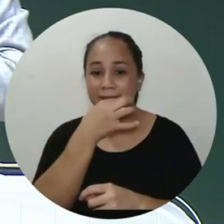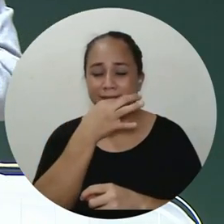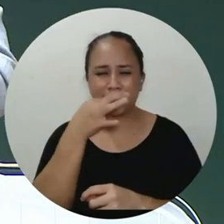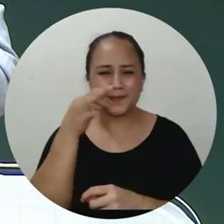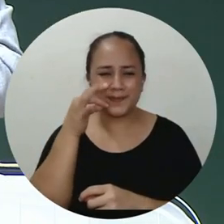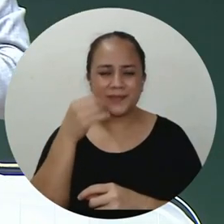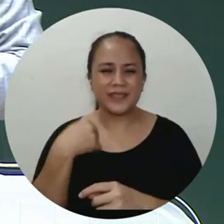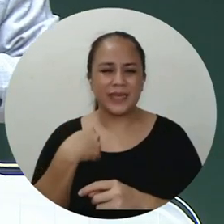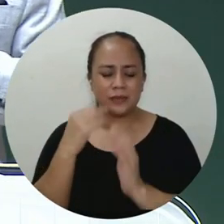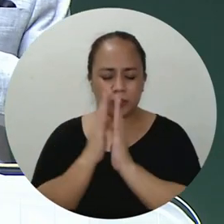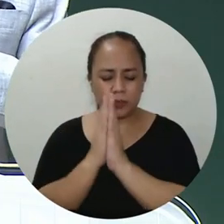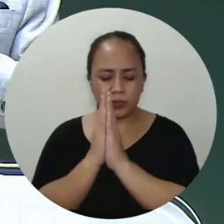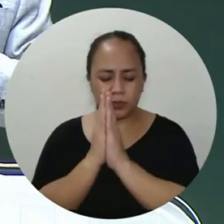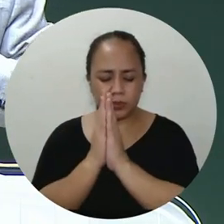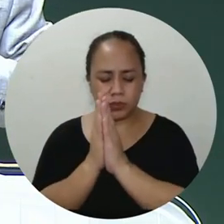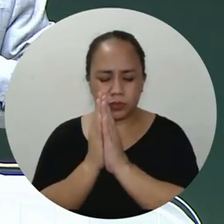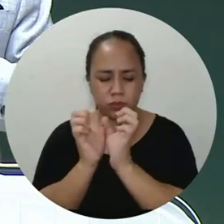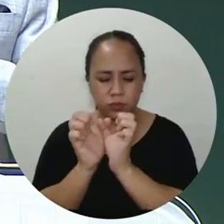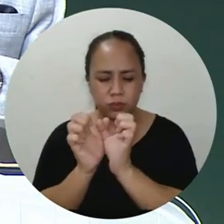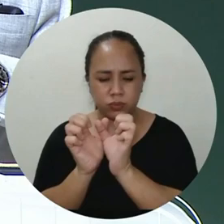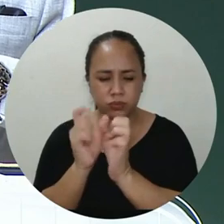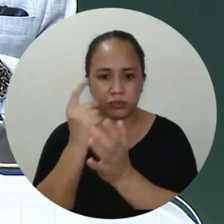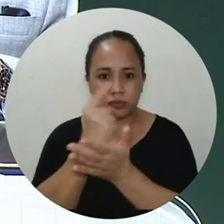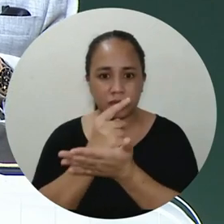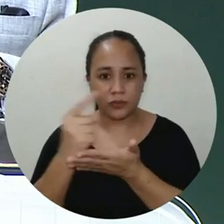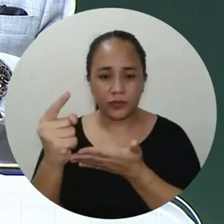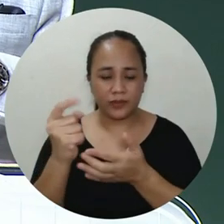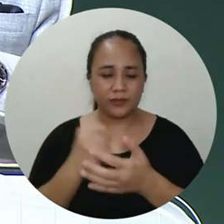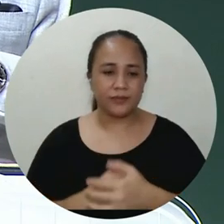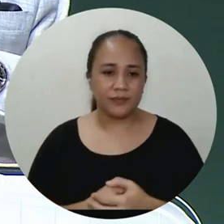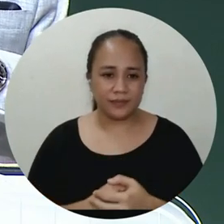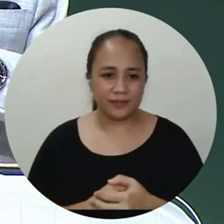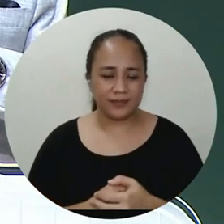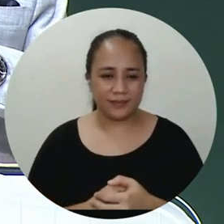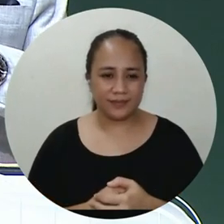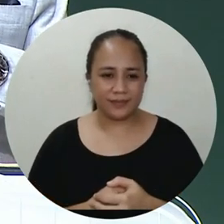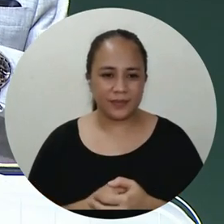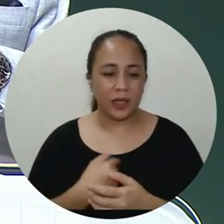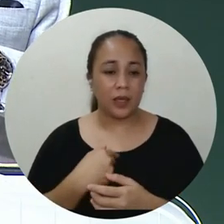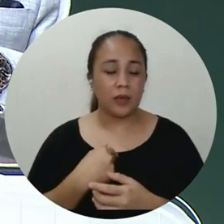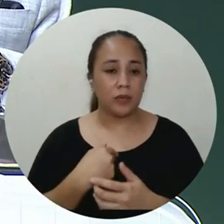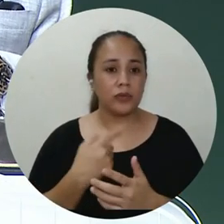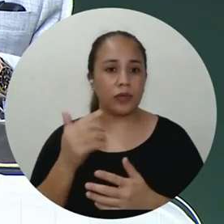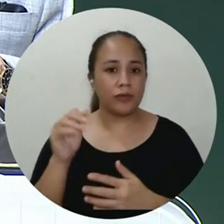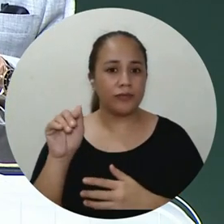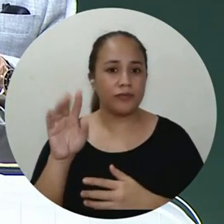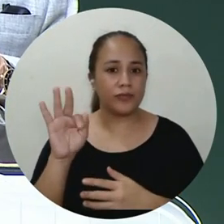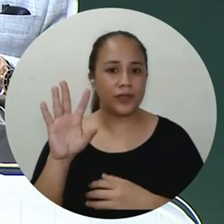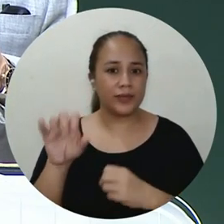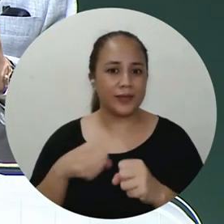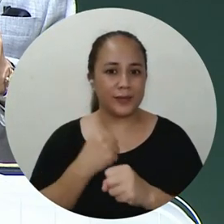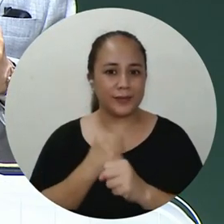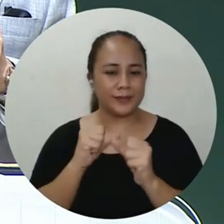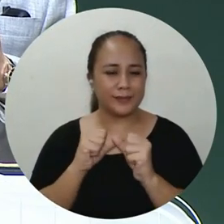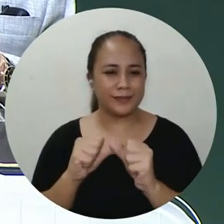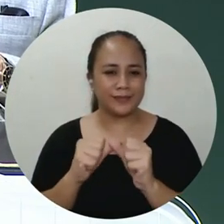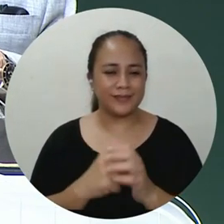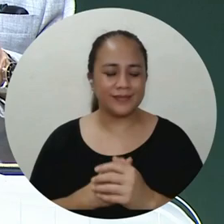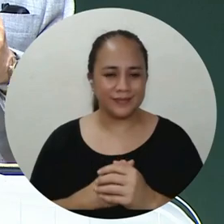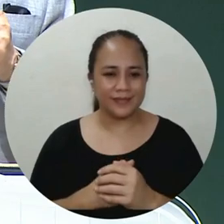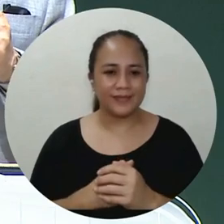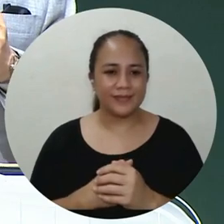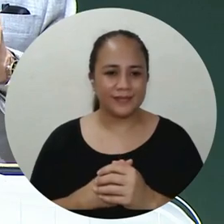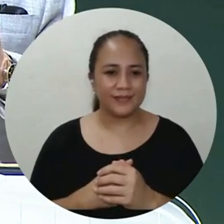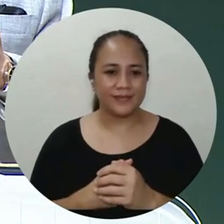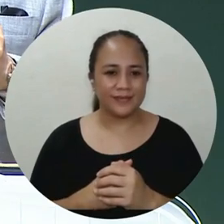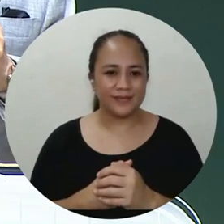I would intensively pray for about a week. 15년 기도했다니까. And I would do that for 15 years. 그러니까 막 귀신 쫓아내고 방언하고 방서 쓰고